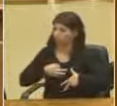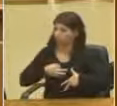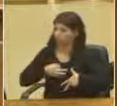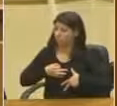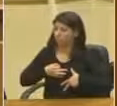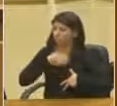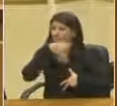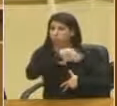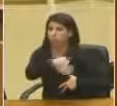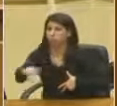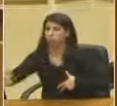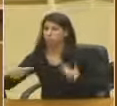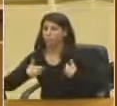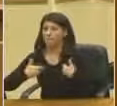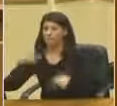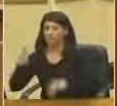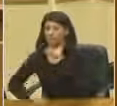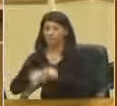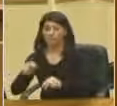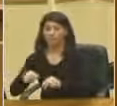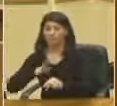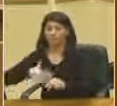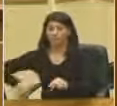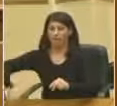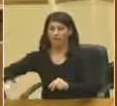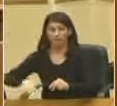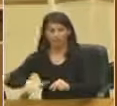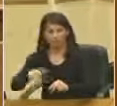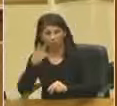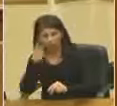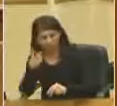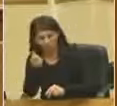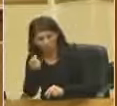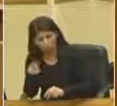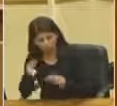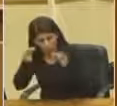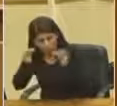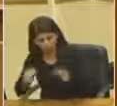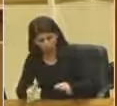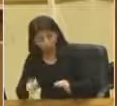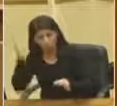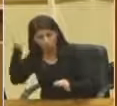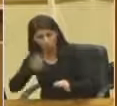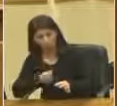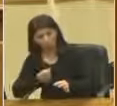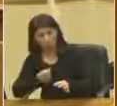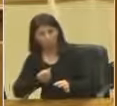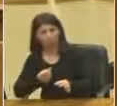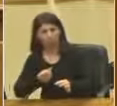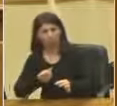λαός. Αυτό γίνεται τα τελευταία χρόνια. Άμα πάρουμε τα νούμερα, ποσοστό